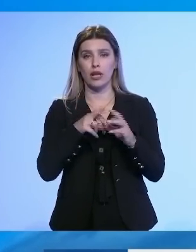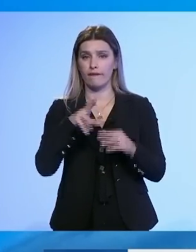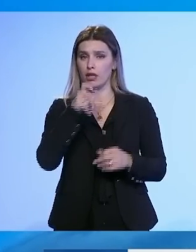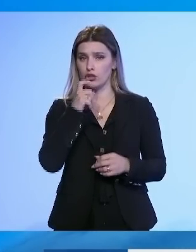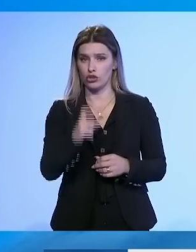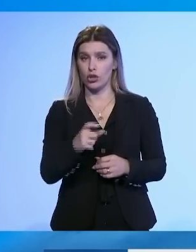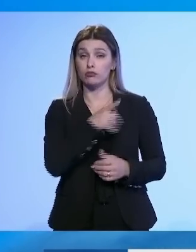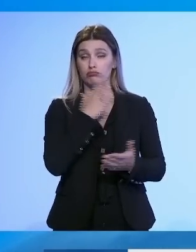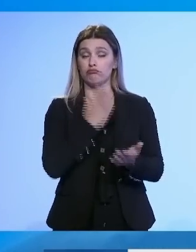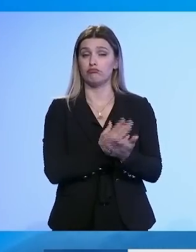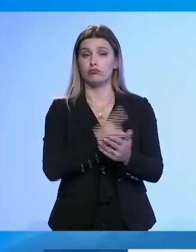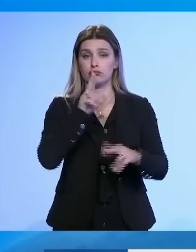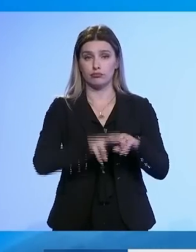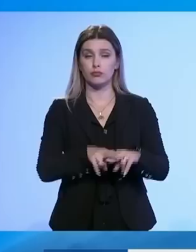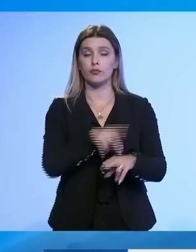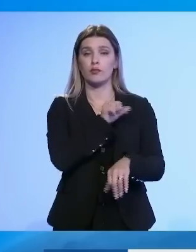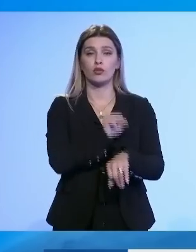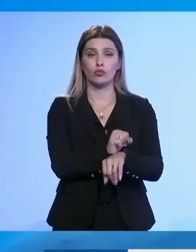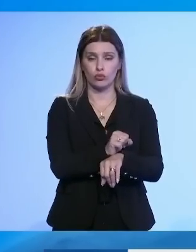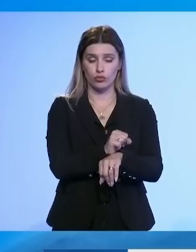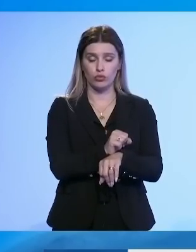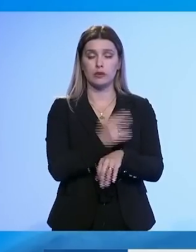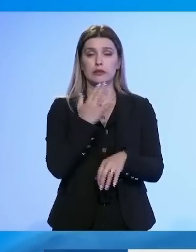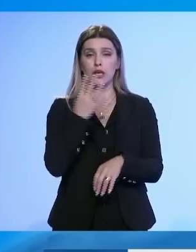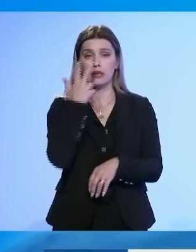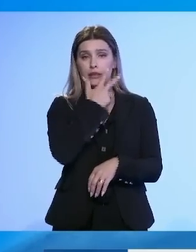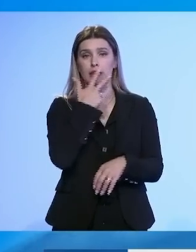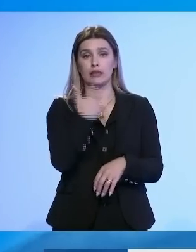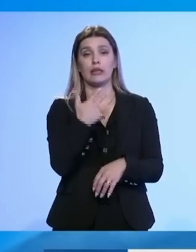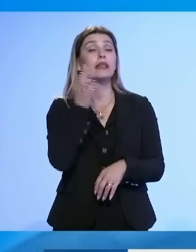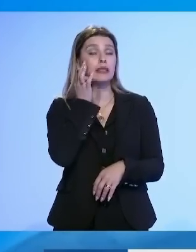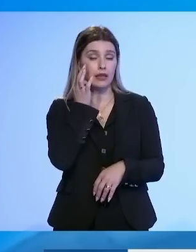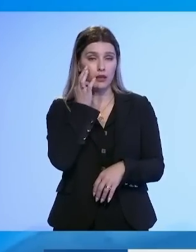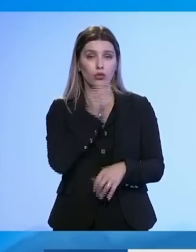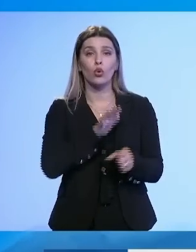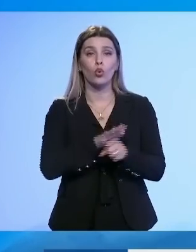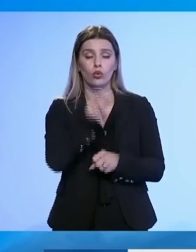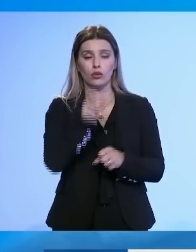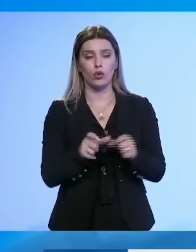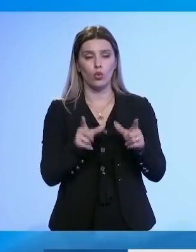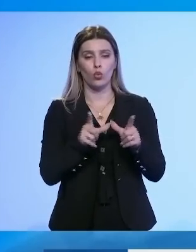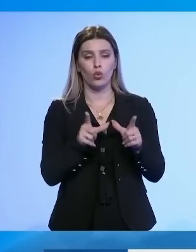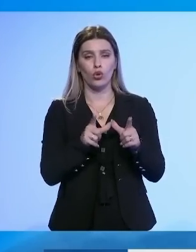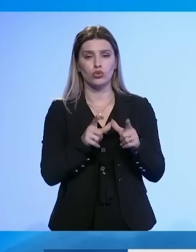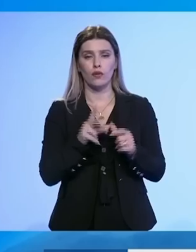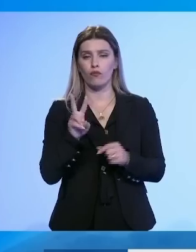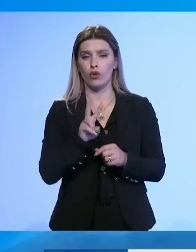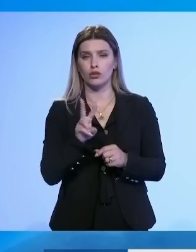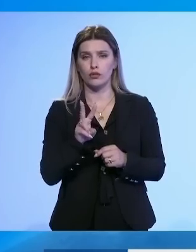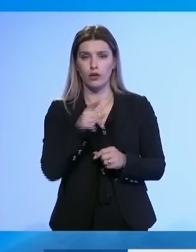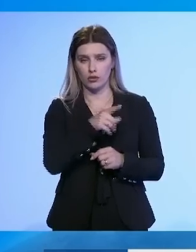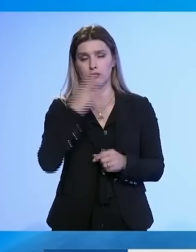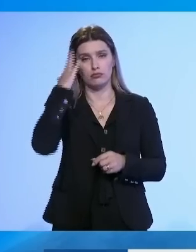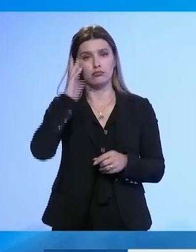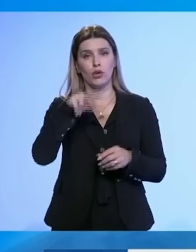në Mitrovic ka caktuar masën e paraburgimit në kohëzgjatje për 30 ditësh ndaj Urosh Vukašinović, i dyshuar